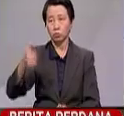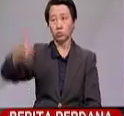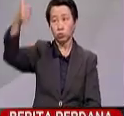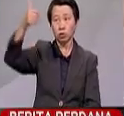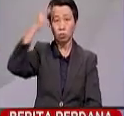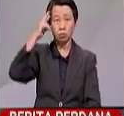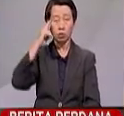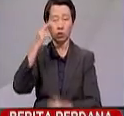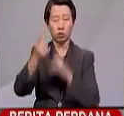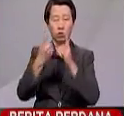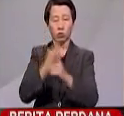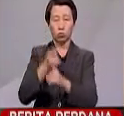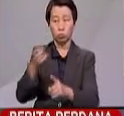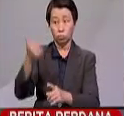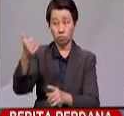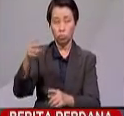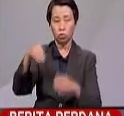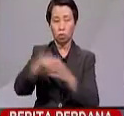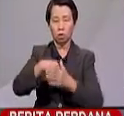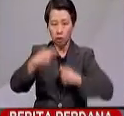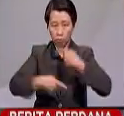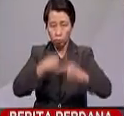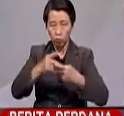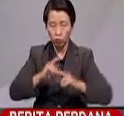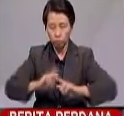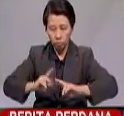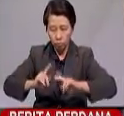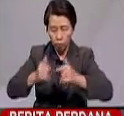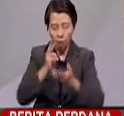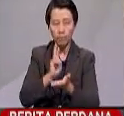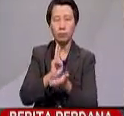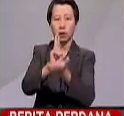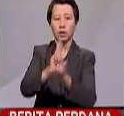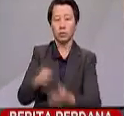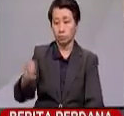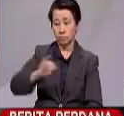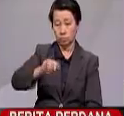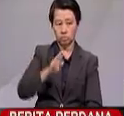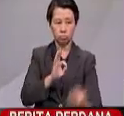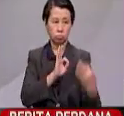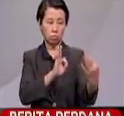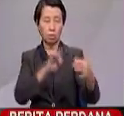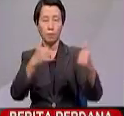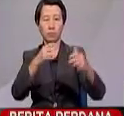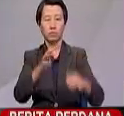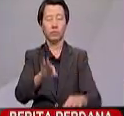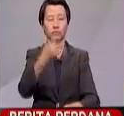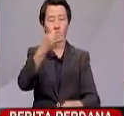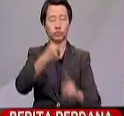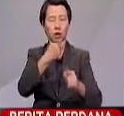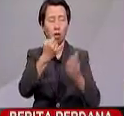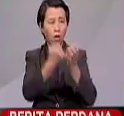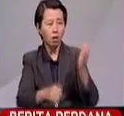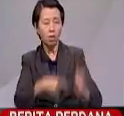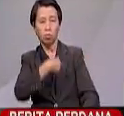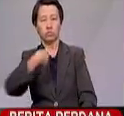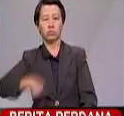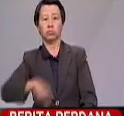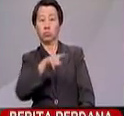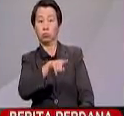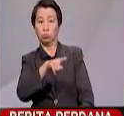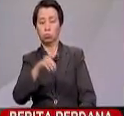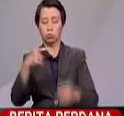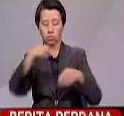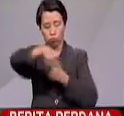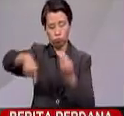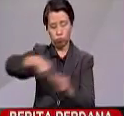remaja dunia dua kali itu masih dalam proses pemulihan. Jin Wei bakal berdepan pemain Perancis kelahiran China, Ku Zufei, di